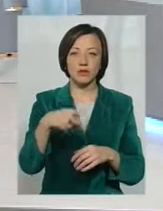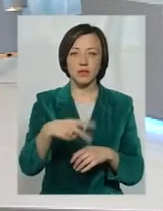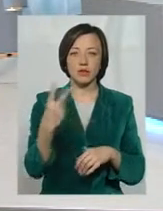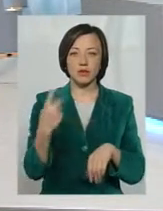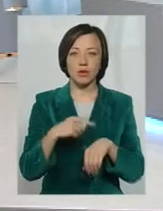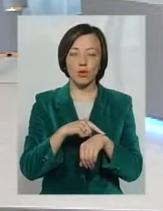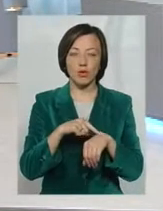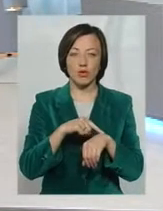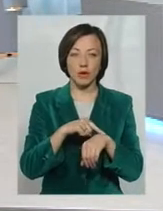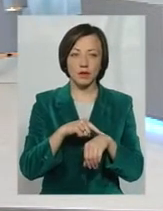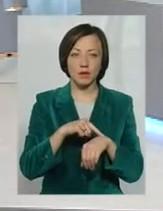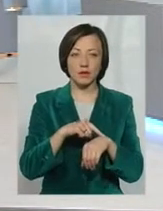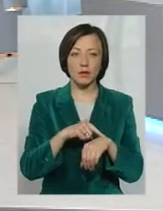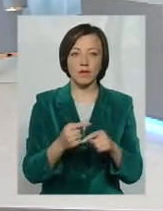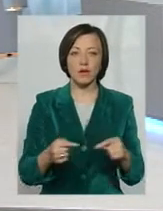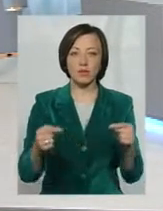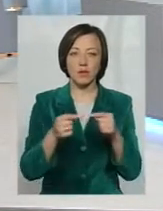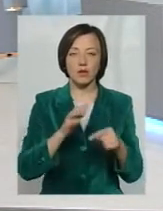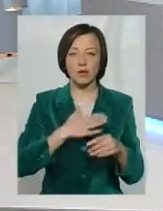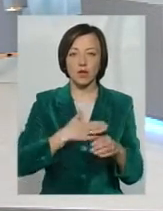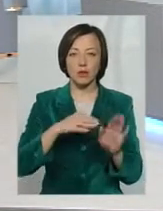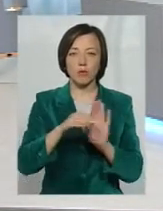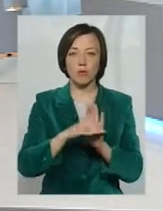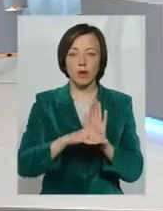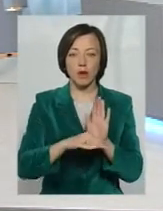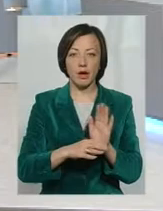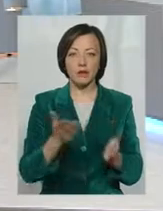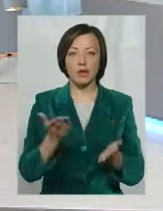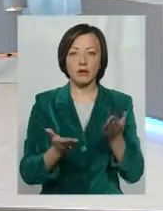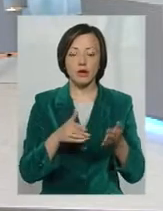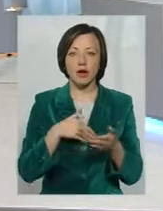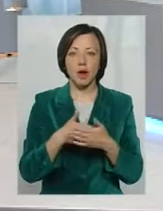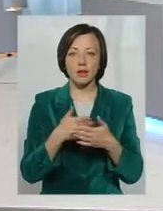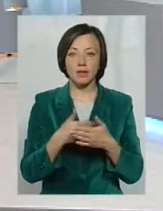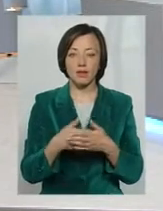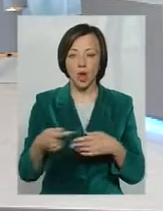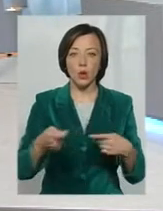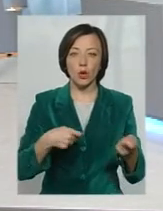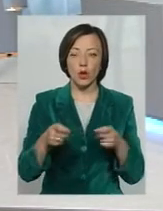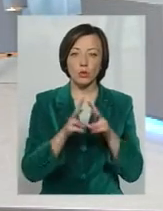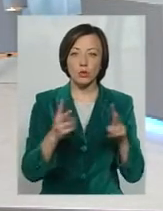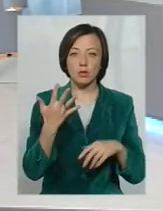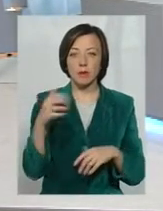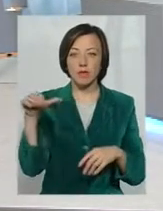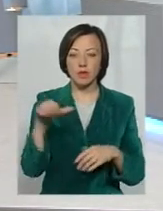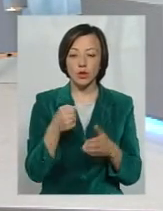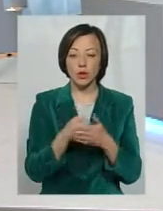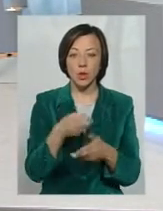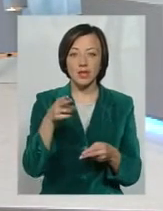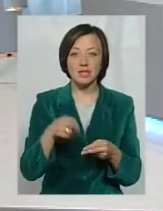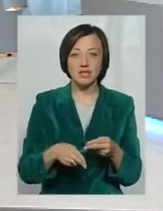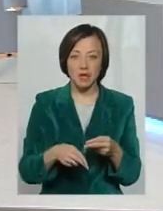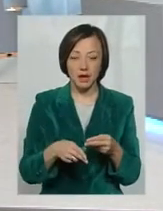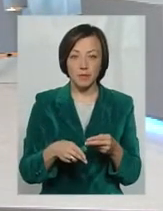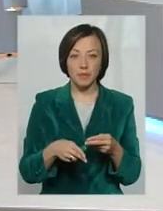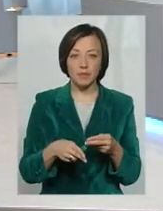22 години, відповідно до нашого порядку. Якщо дуже активні торги, наприклад, хтось за 5 хвилин до кінця